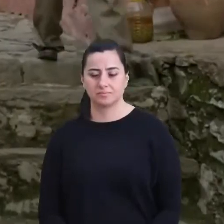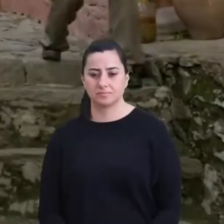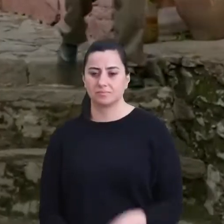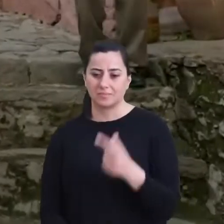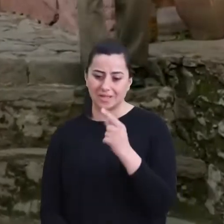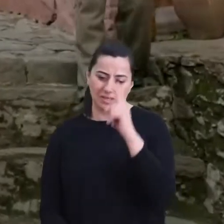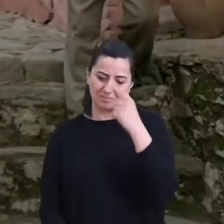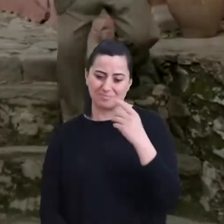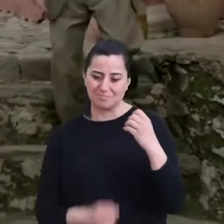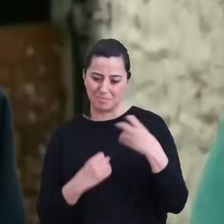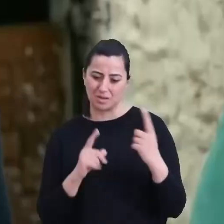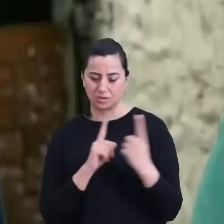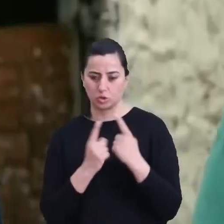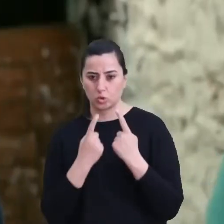Az yalnız bırakacaksın mı bizi?